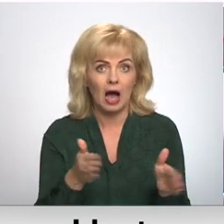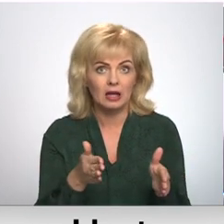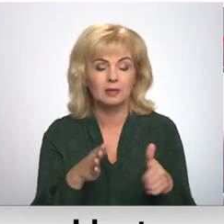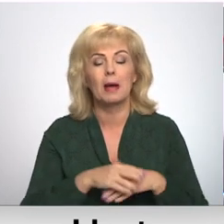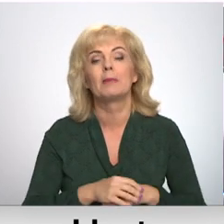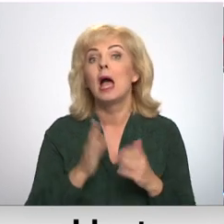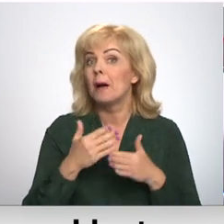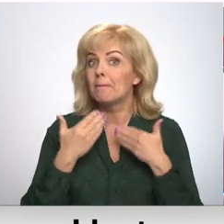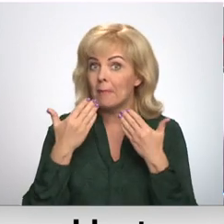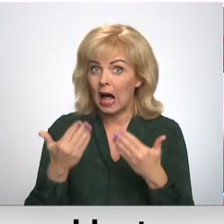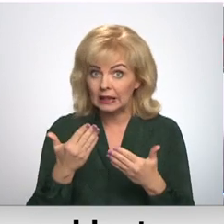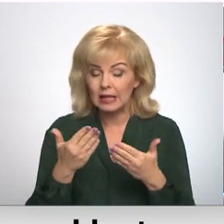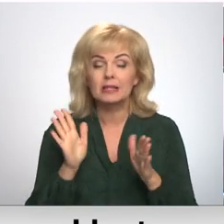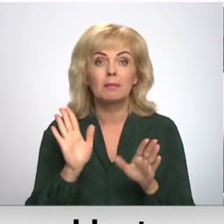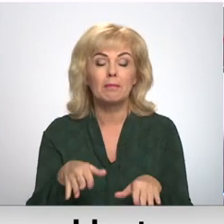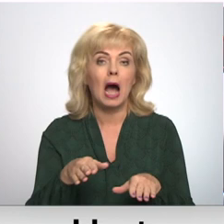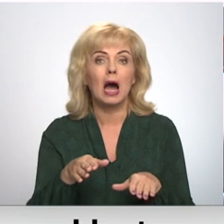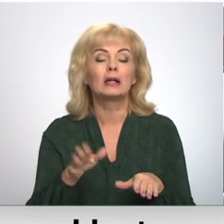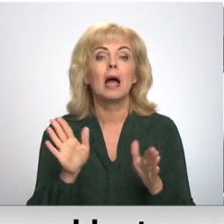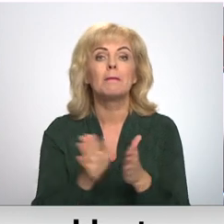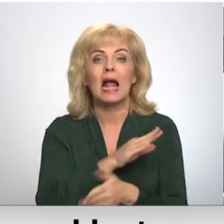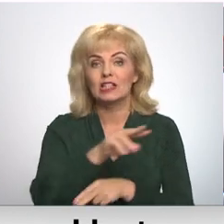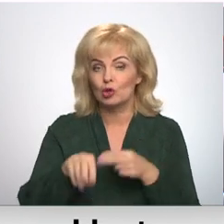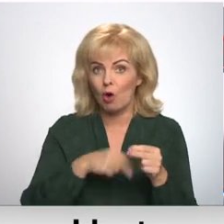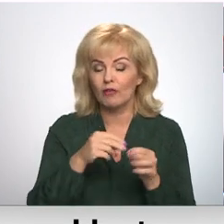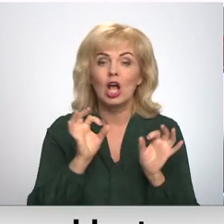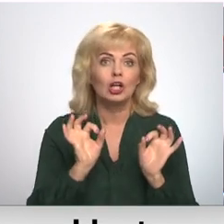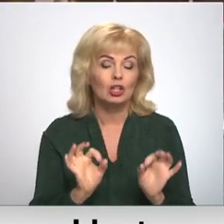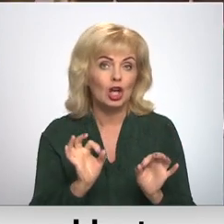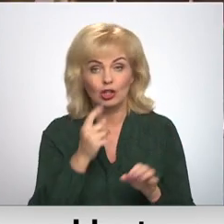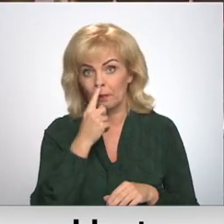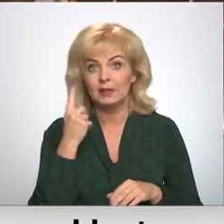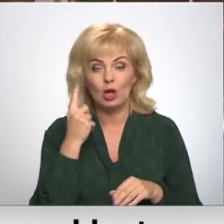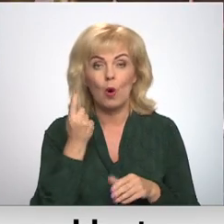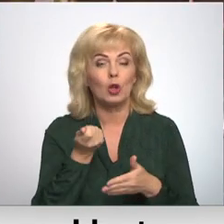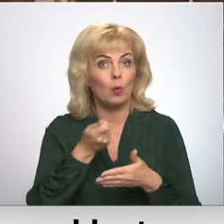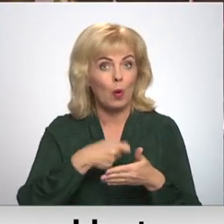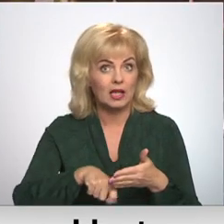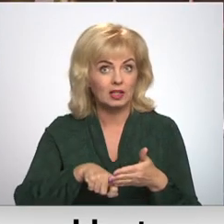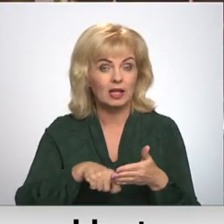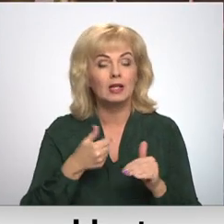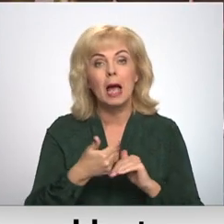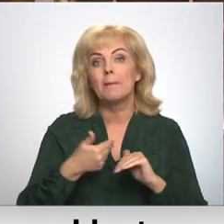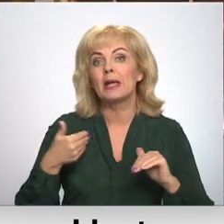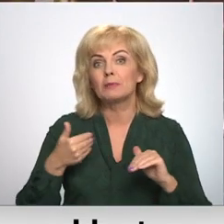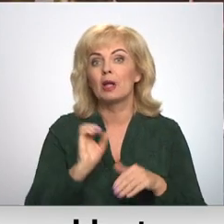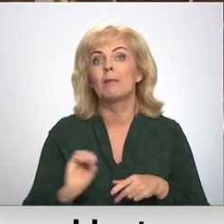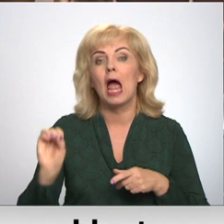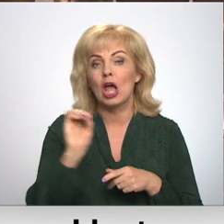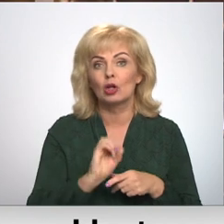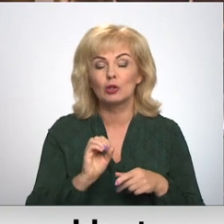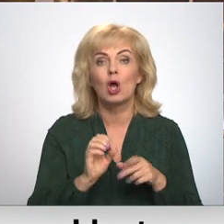paldies Gintam par šo kopsvilkumu no preses konferences, kur tiešām tikko noslēdzās, un vēl piebildīšu, ka pirms tam Eiropas